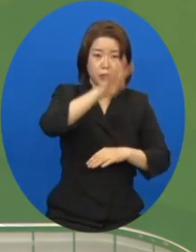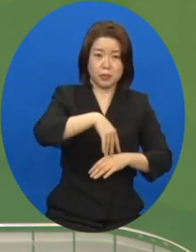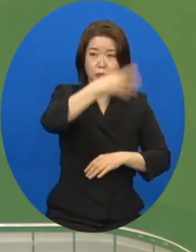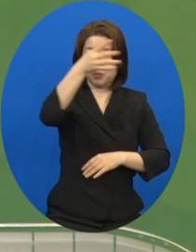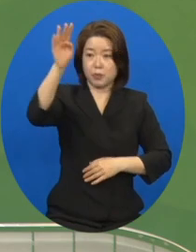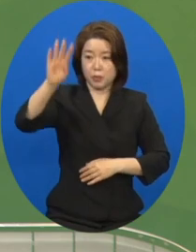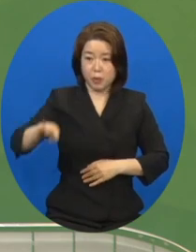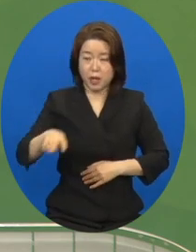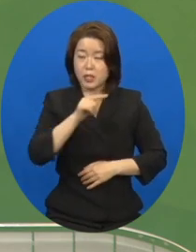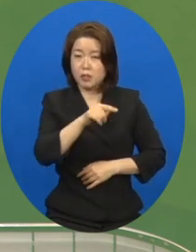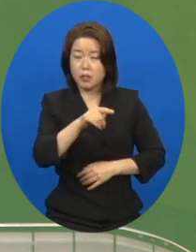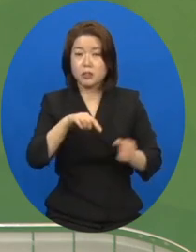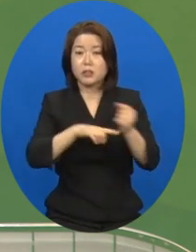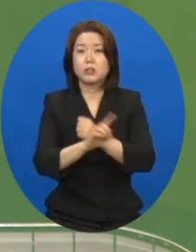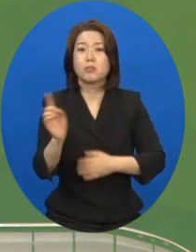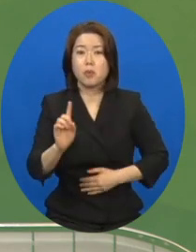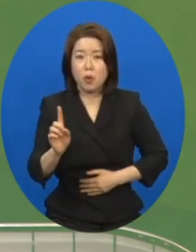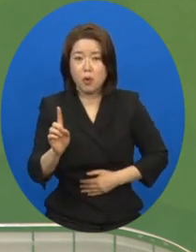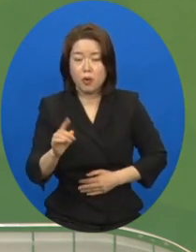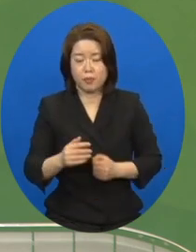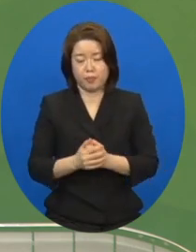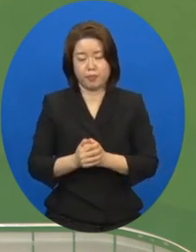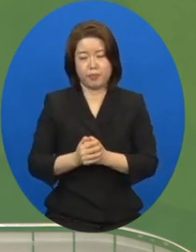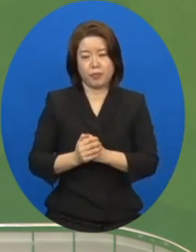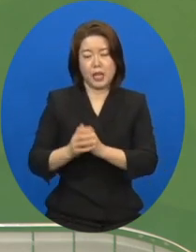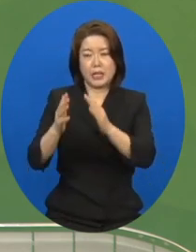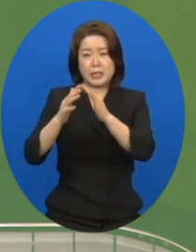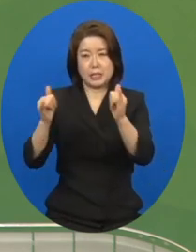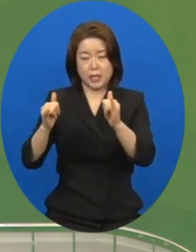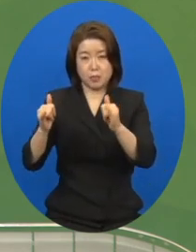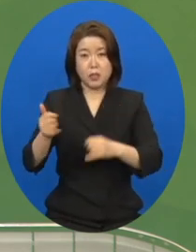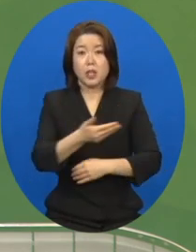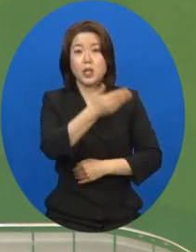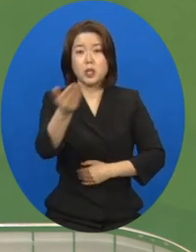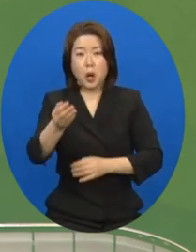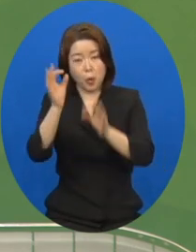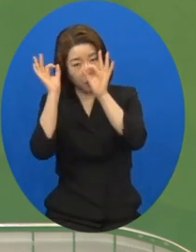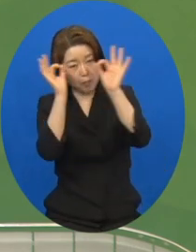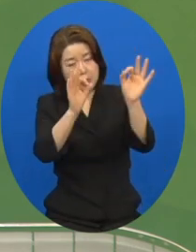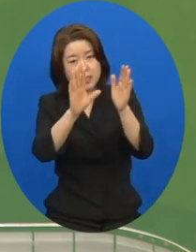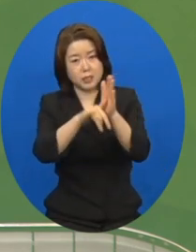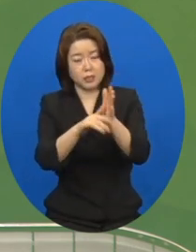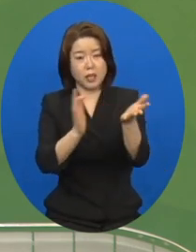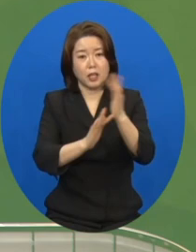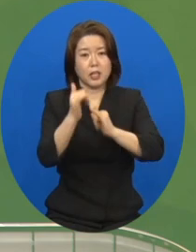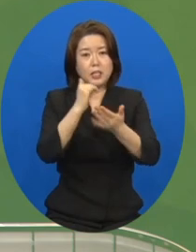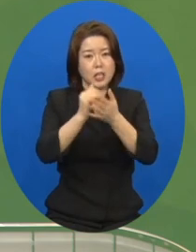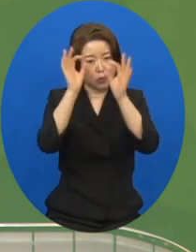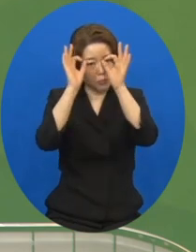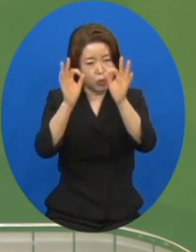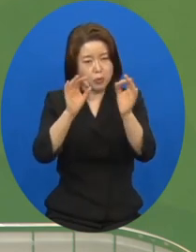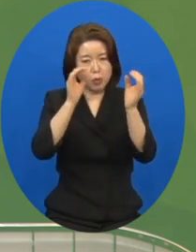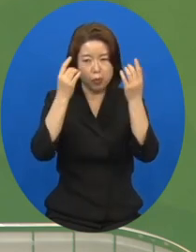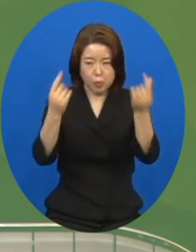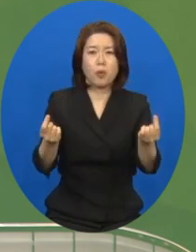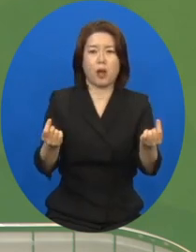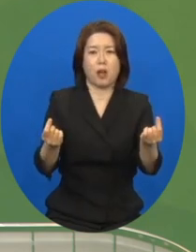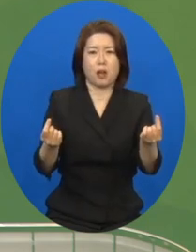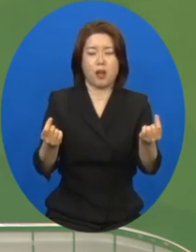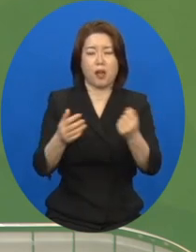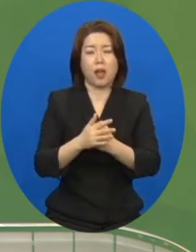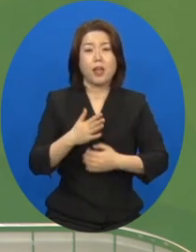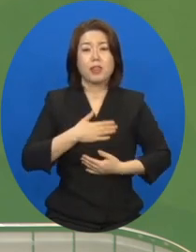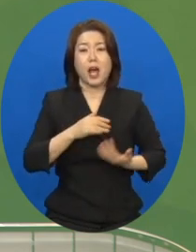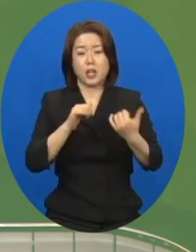뜻이죠? 사람들이 여러분을 보면 예수님을 볼 수 있게 하라는, 나는 죽고